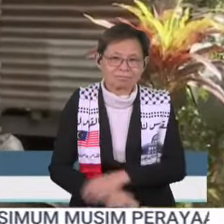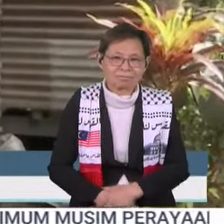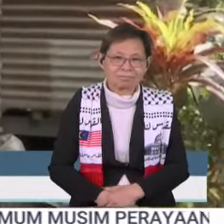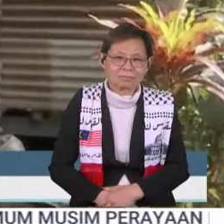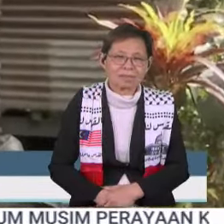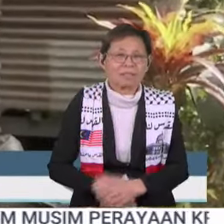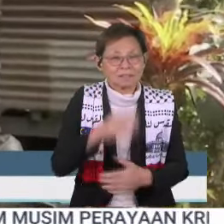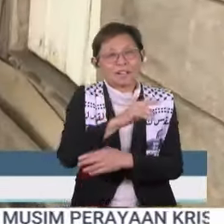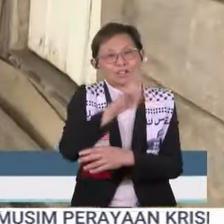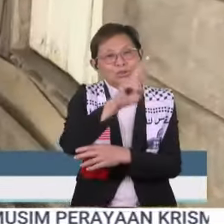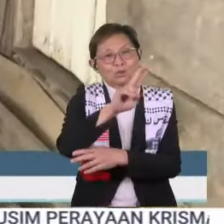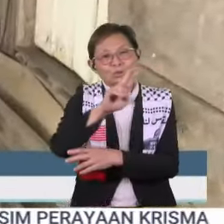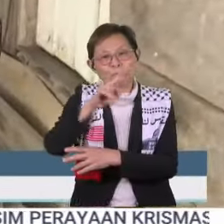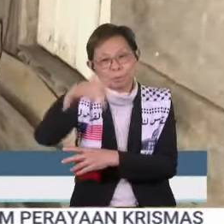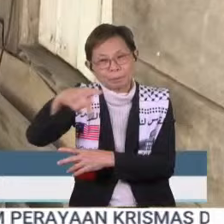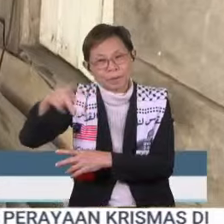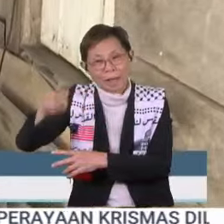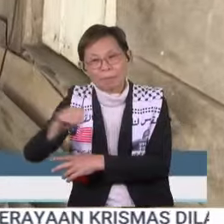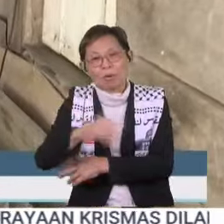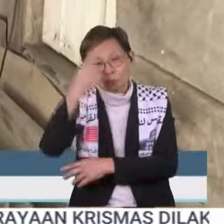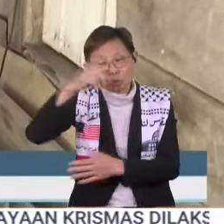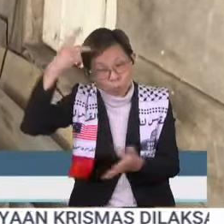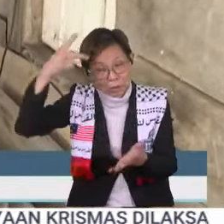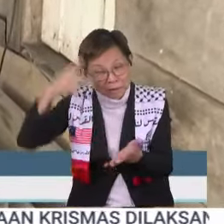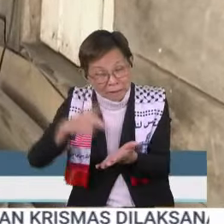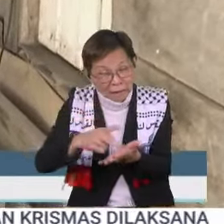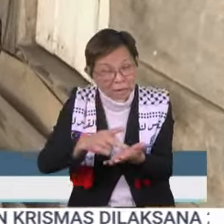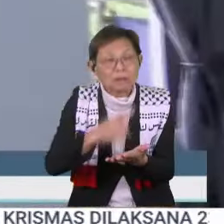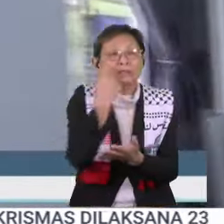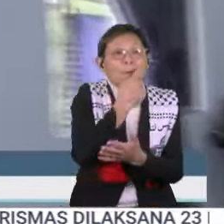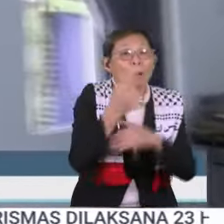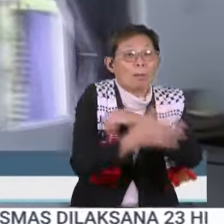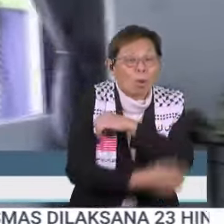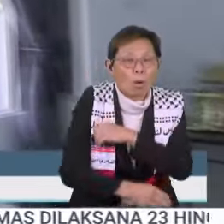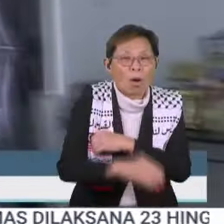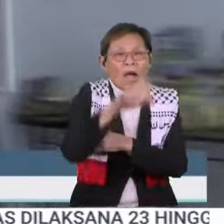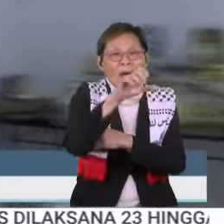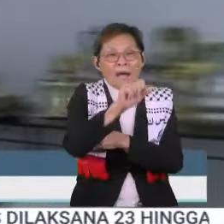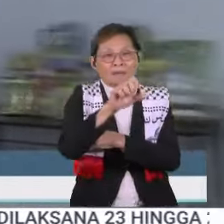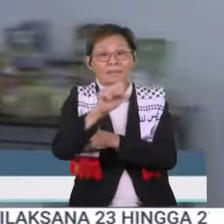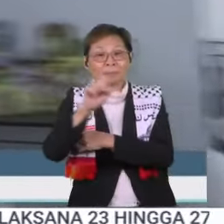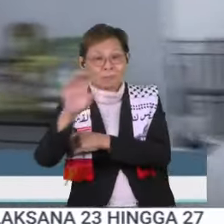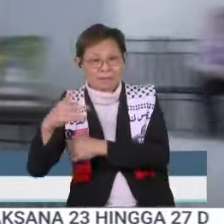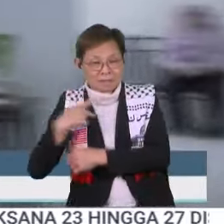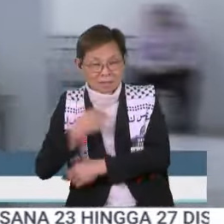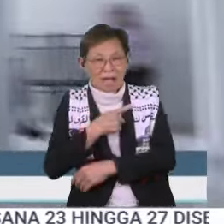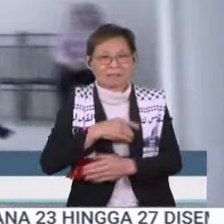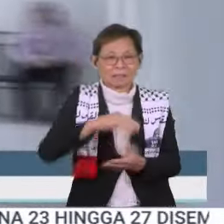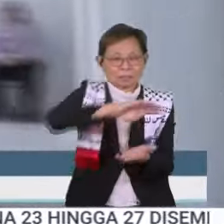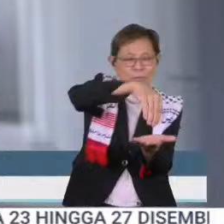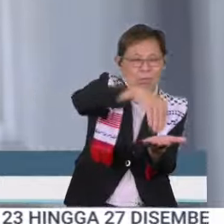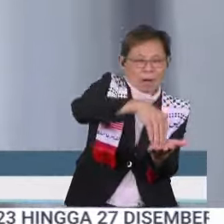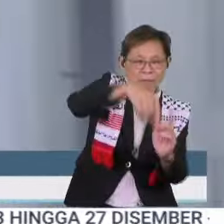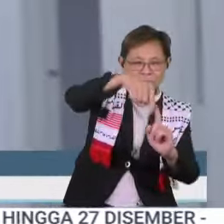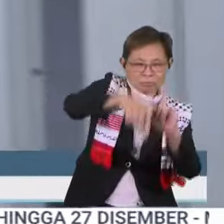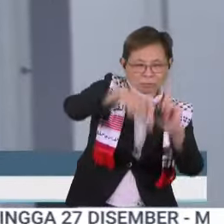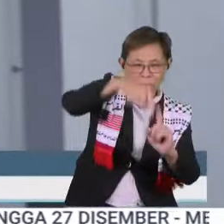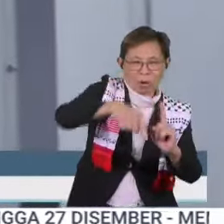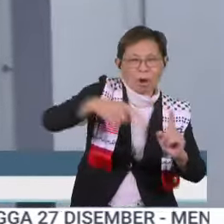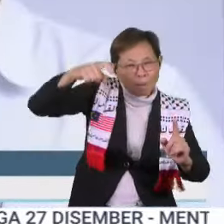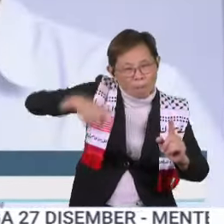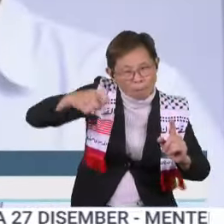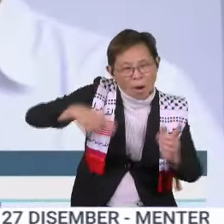khususnya UPPM dan sebagainya untuk mengenal pasti. Jadi di SSB memang kita mempunyai satu pangkalan data tentang mereka yang